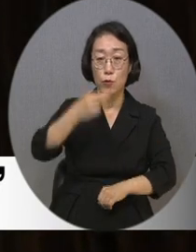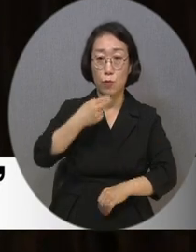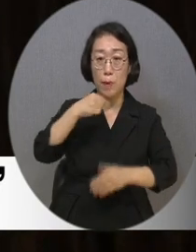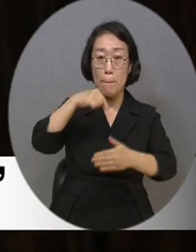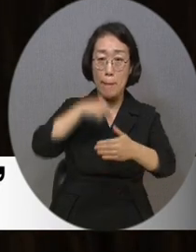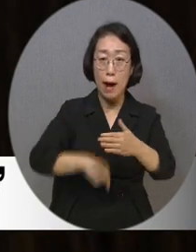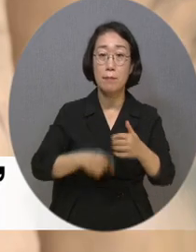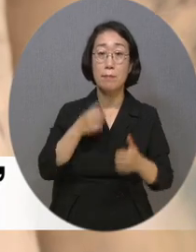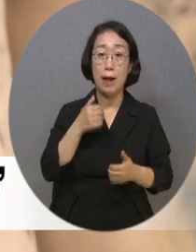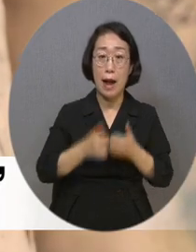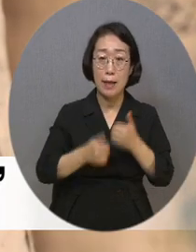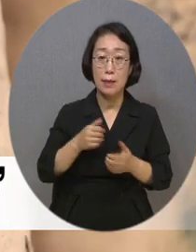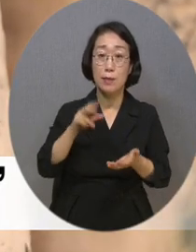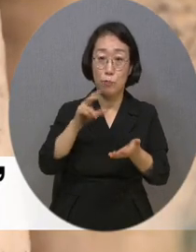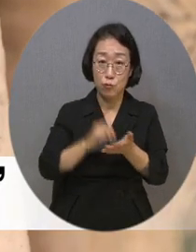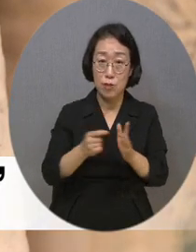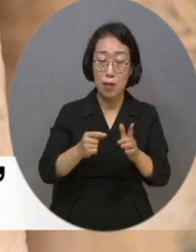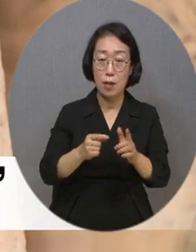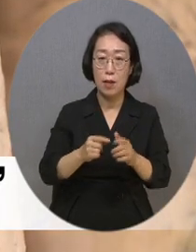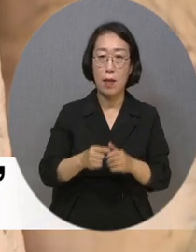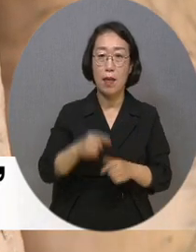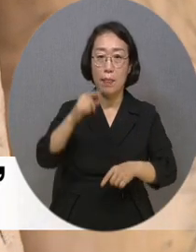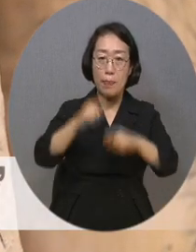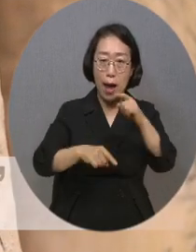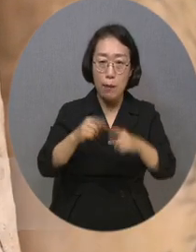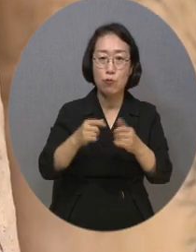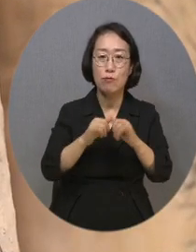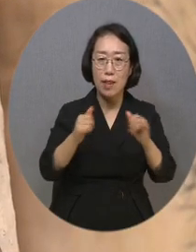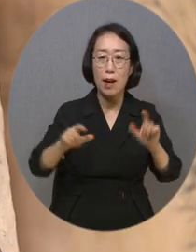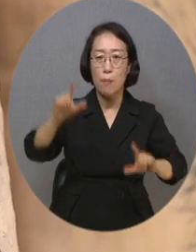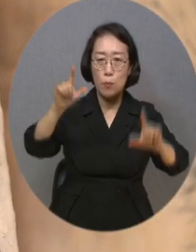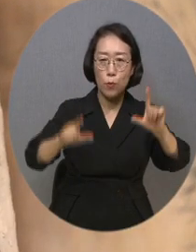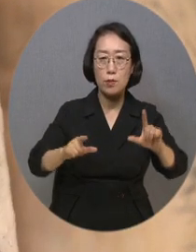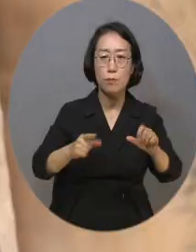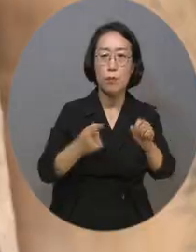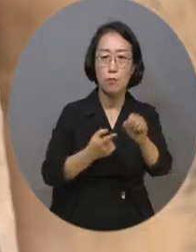내적인 갈등을 나무 인간을 통해 표현합니다.